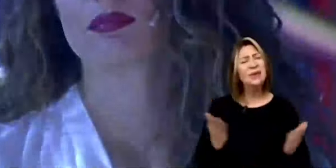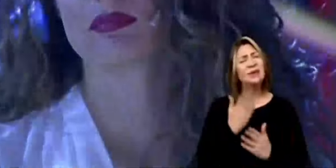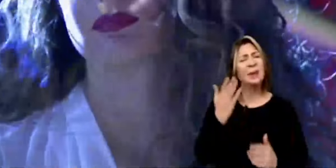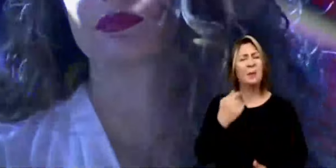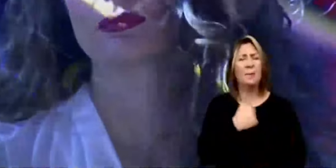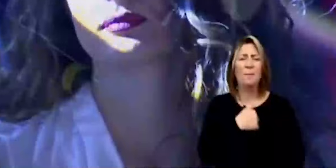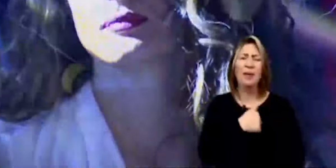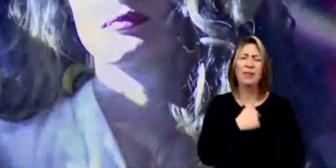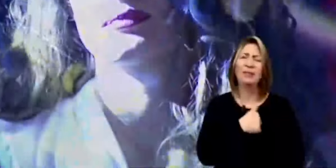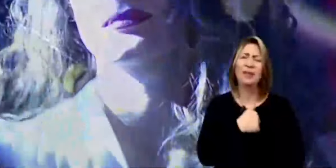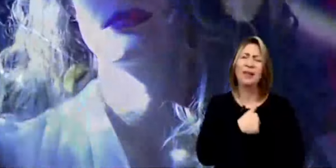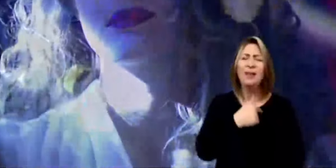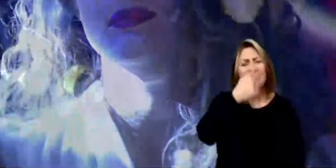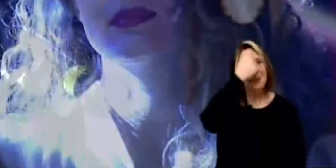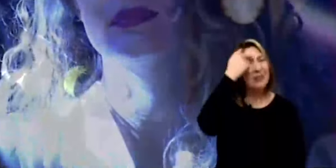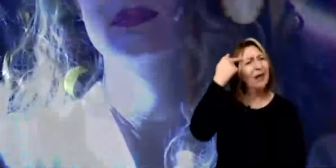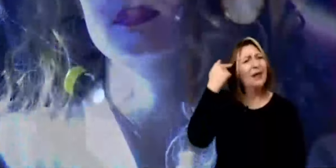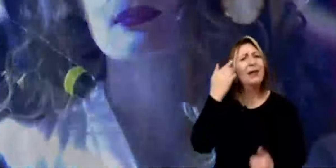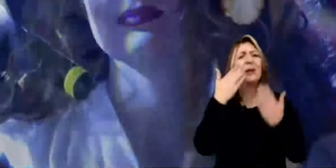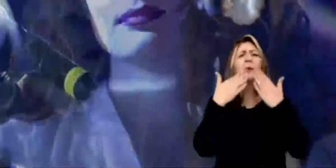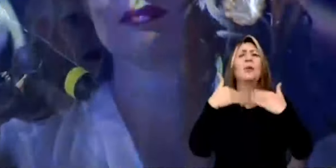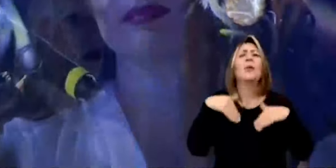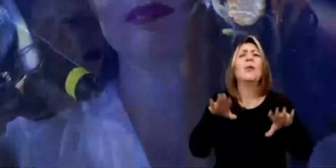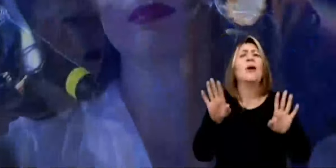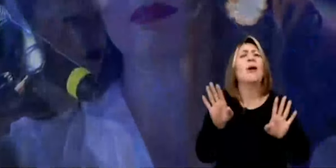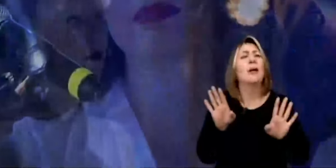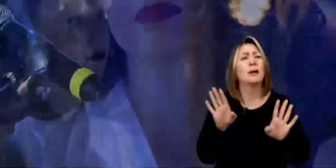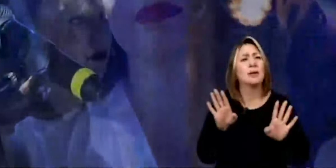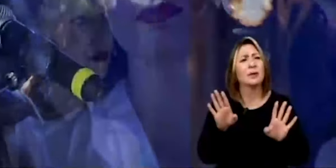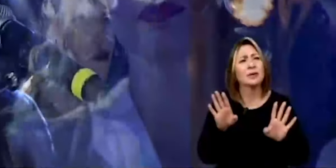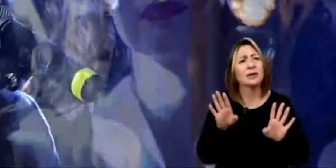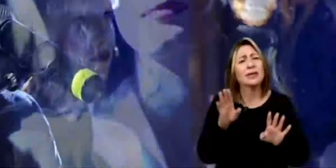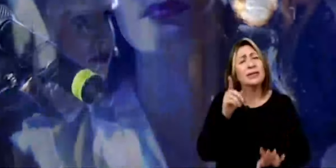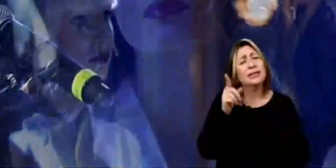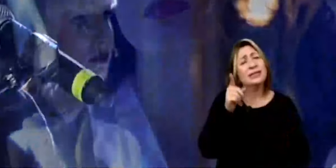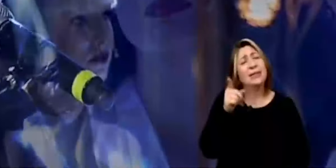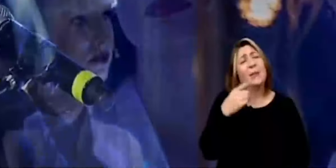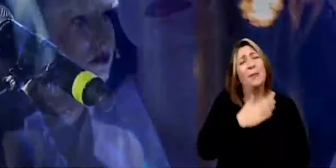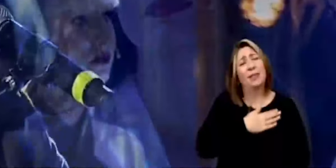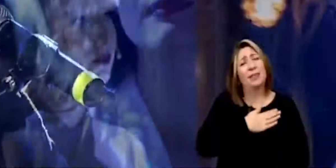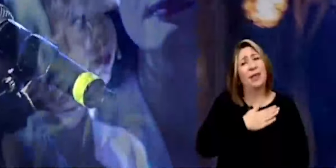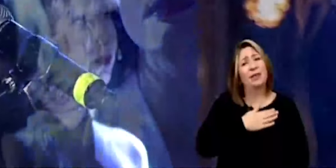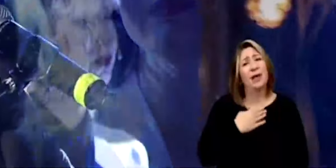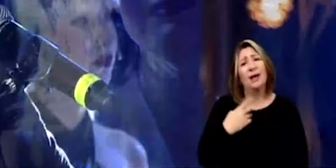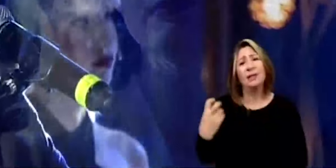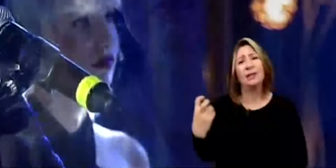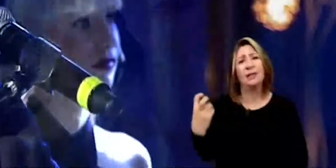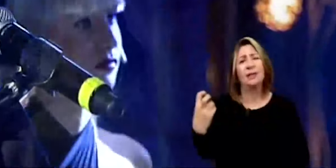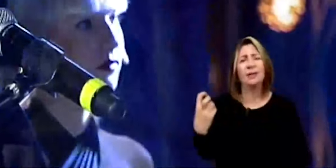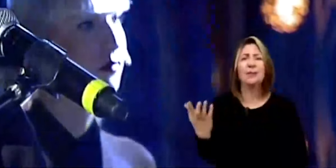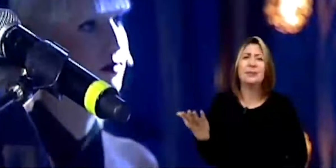Zaten bende tali yok, seni benden